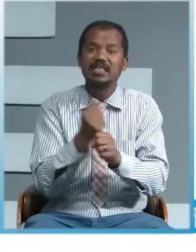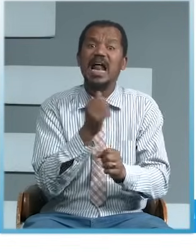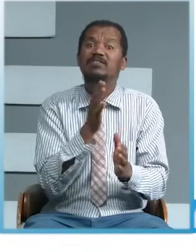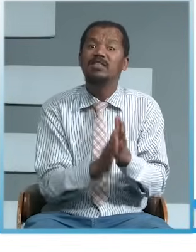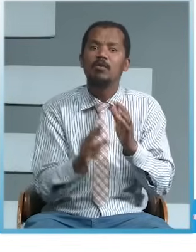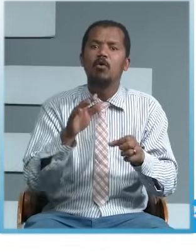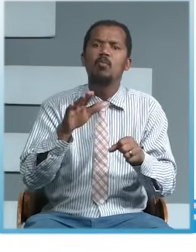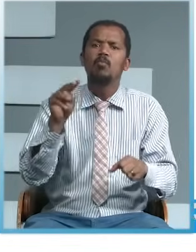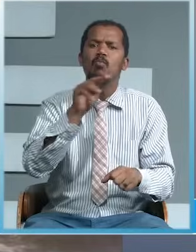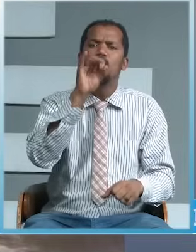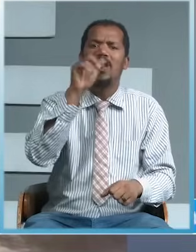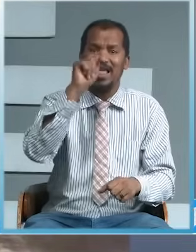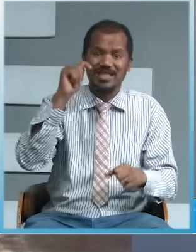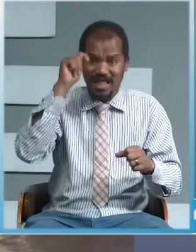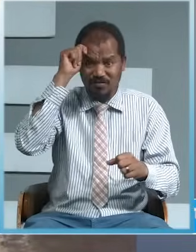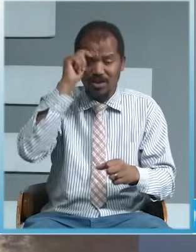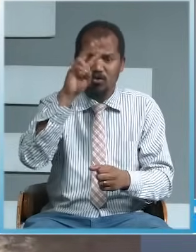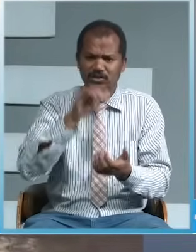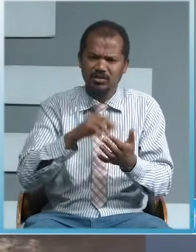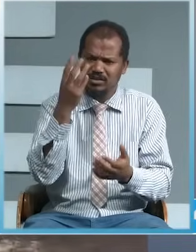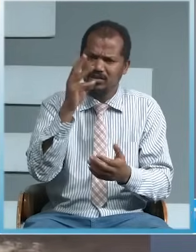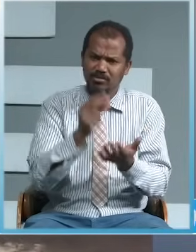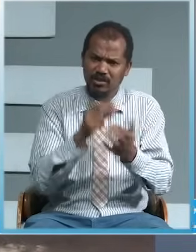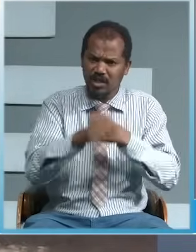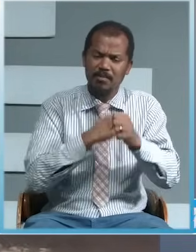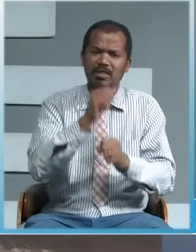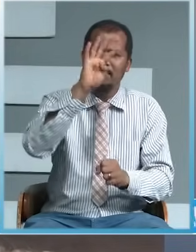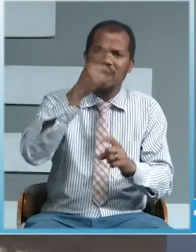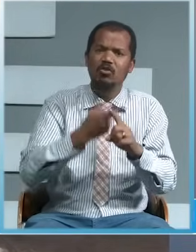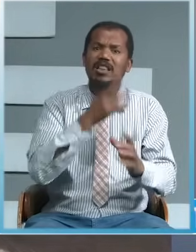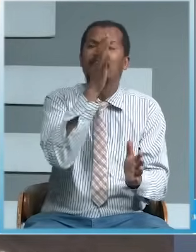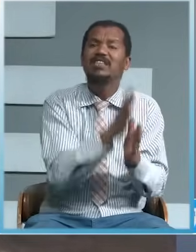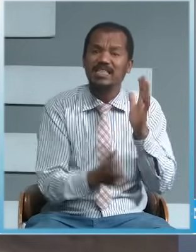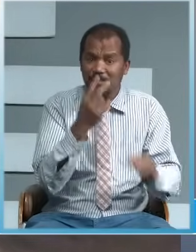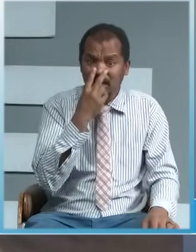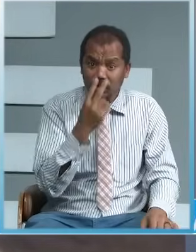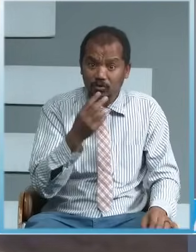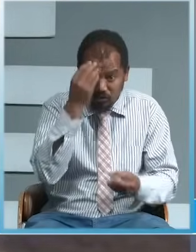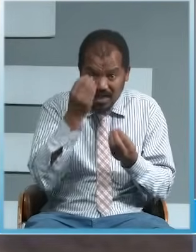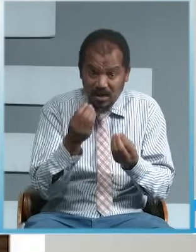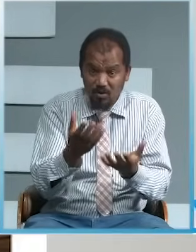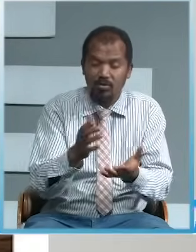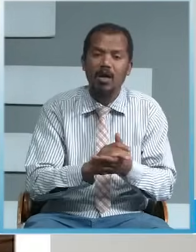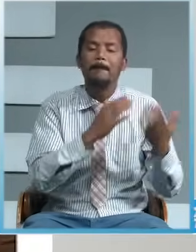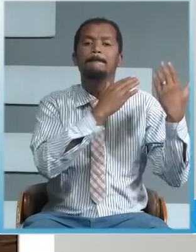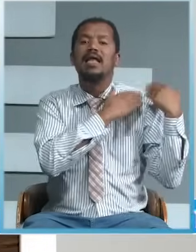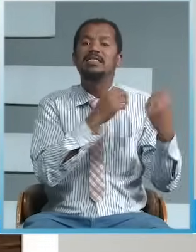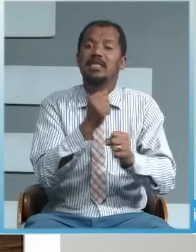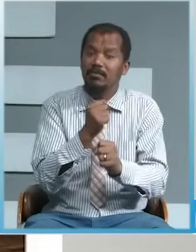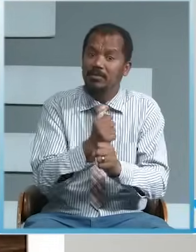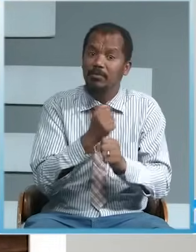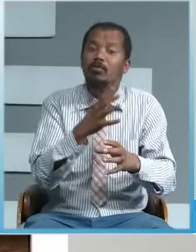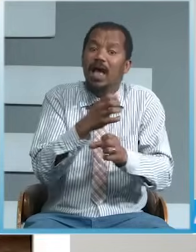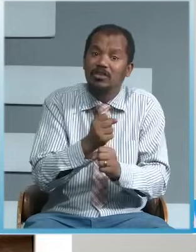መሪ ስራ አስፈጻሚ ሙላት ተስፋዬ የ2016 በጀት ዓመት በ4 ወራት አፈጻጸምን አስመልክተው እንዳስታወቁት